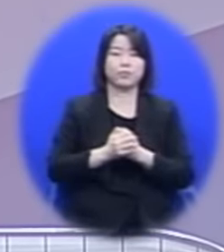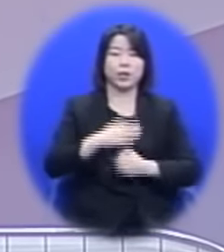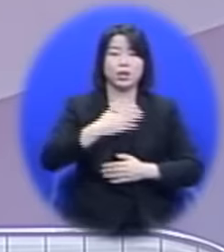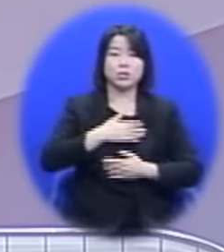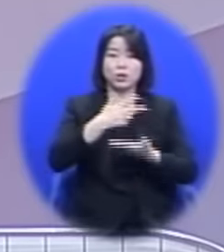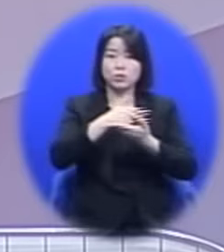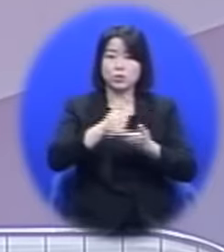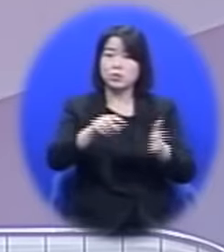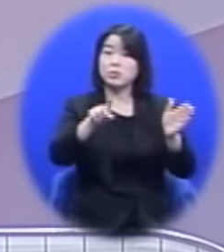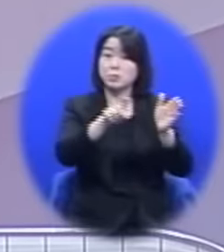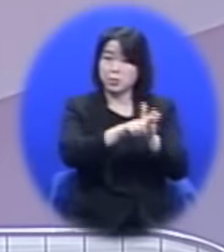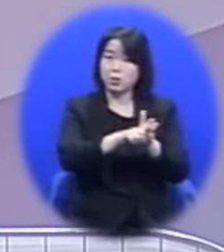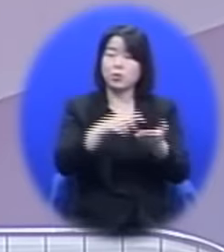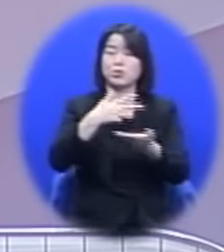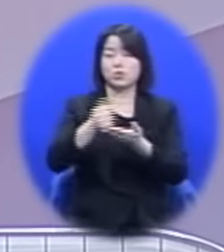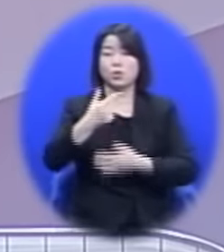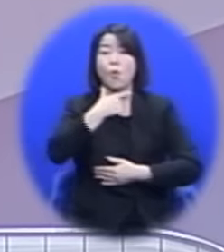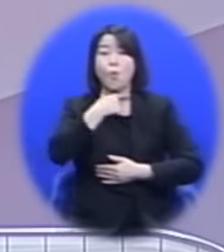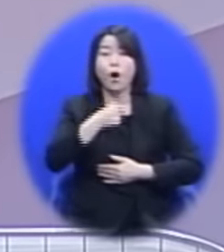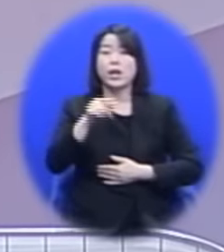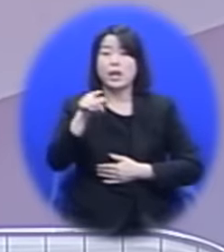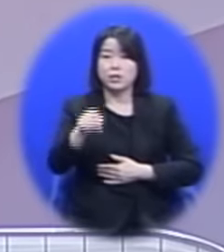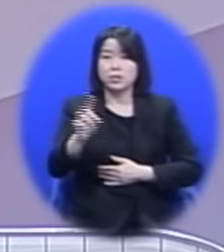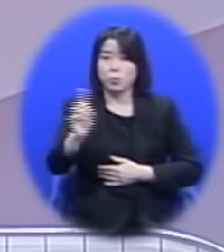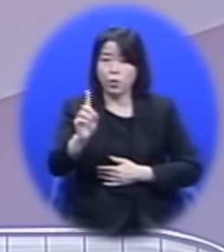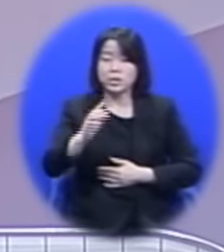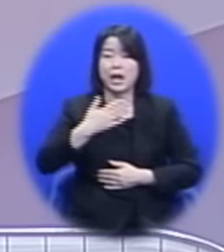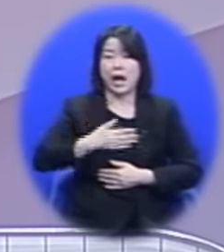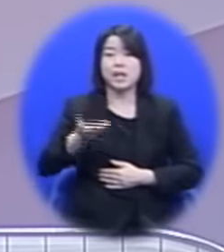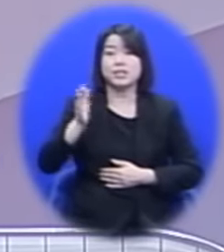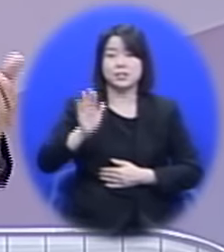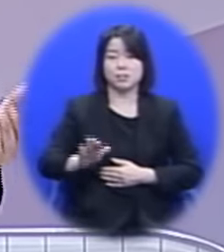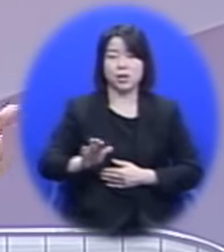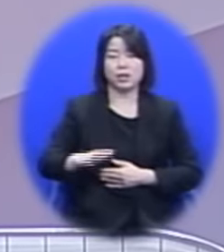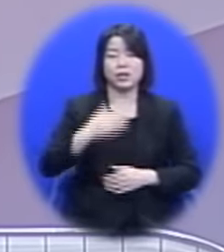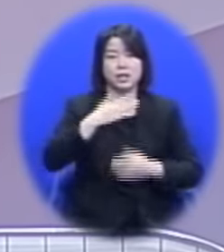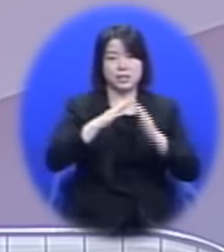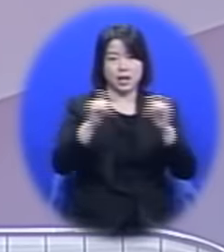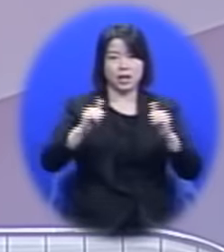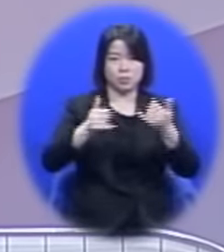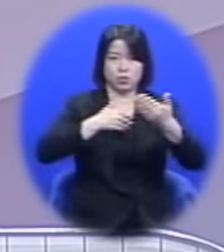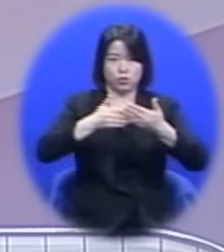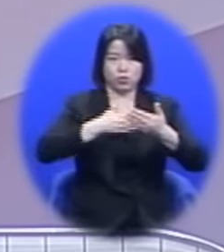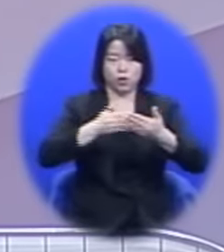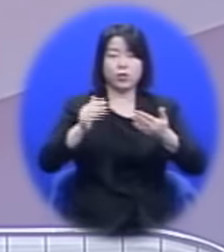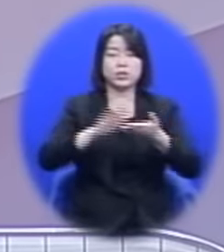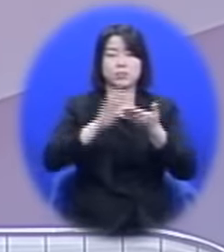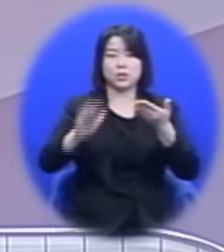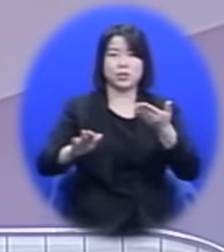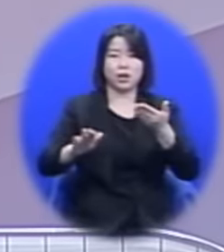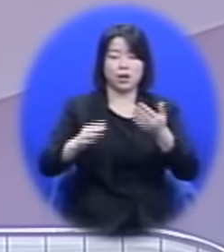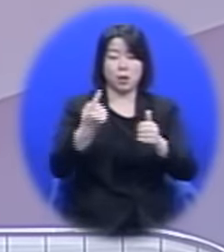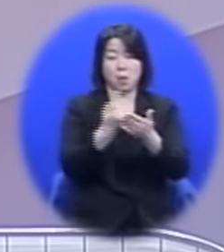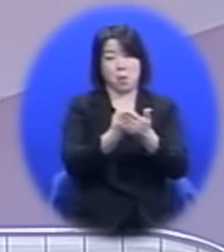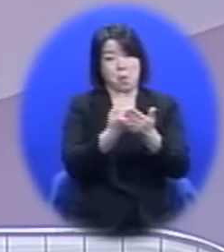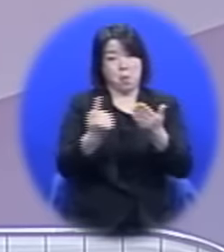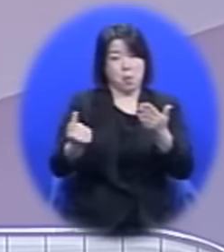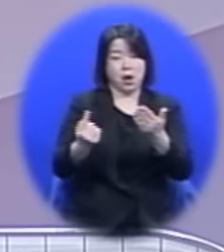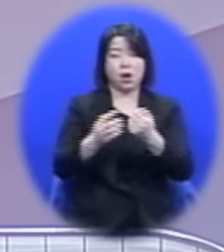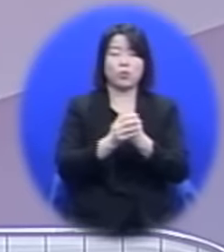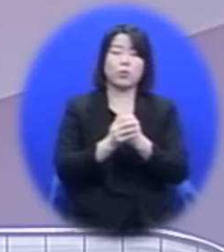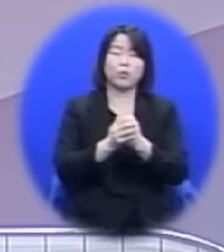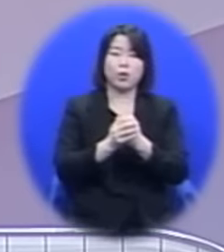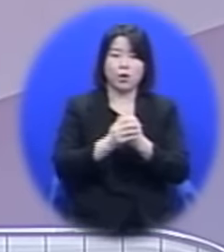저는 주님을 믿고 주님이 원하시는 것이 무엇인지 알면서도 사람들이 두려웠습니다. 왕따 될까 봐,